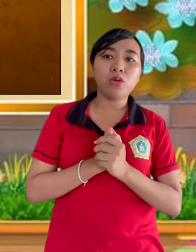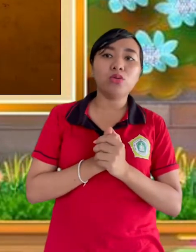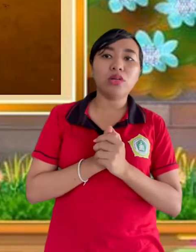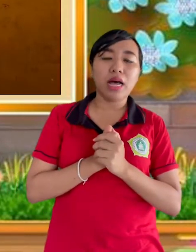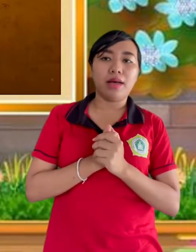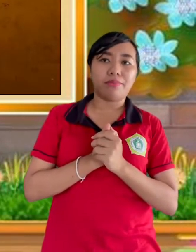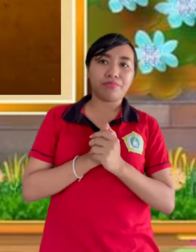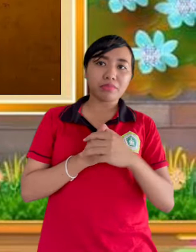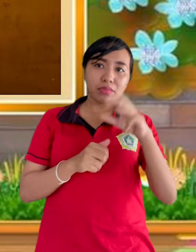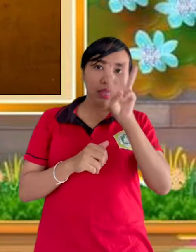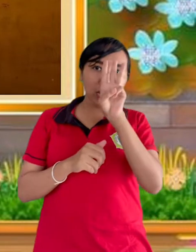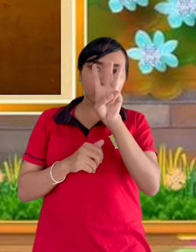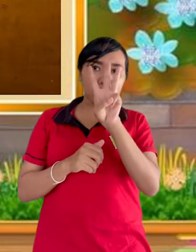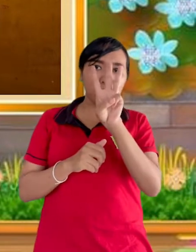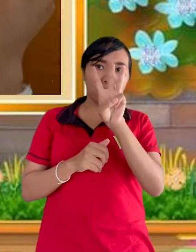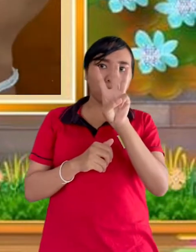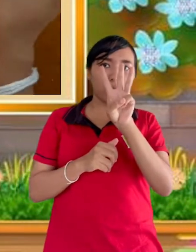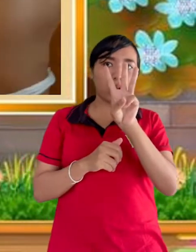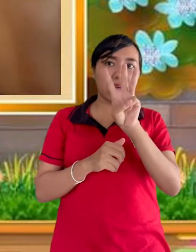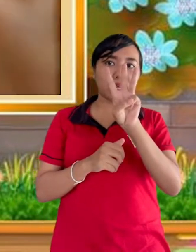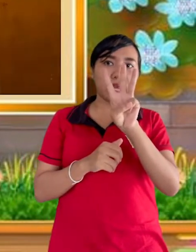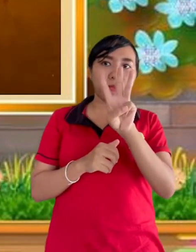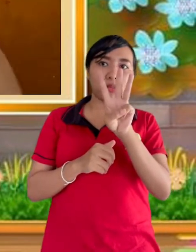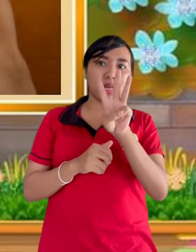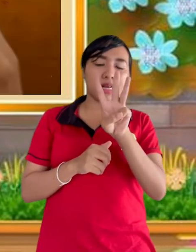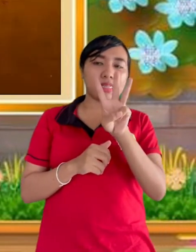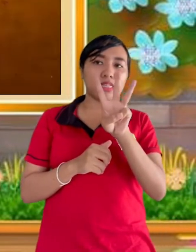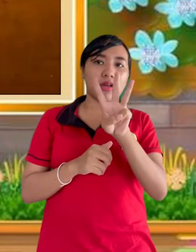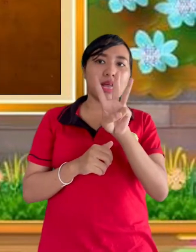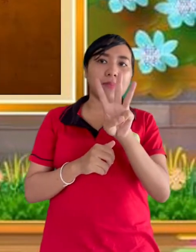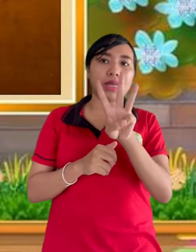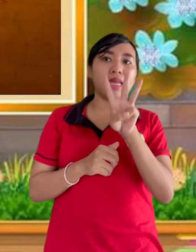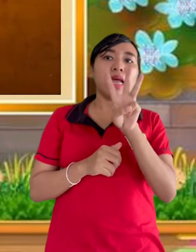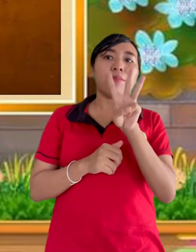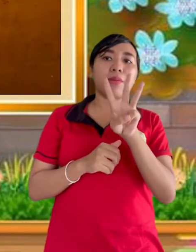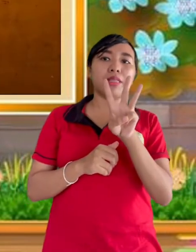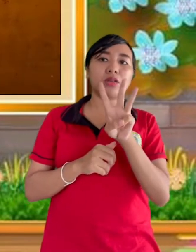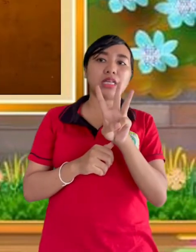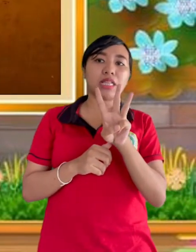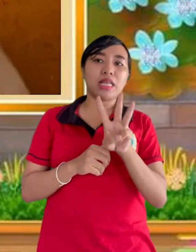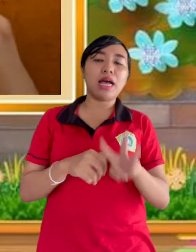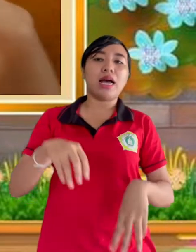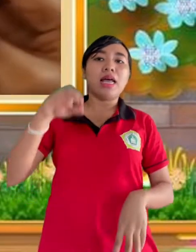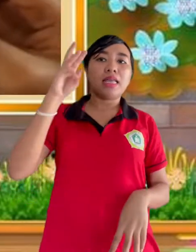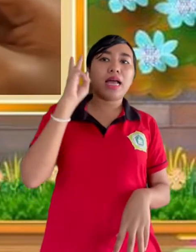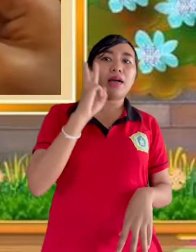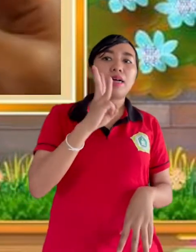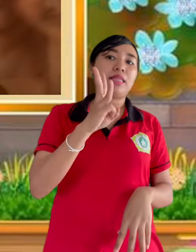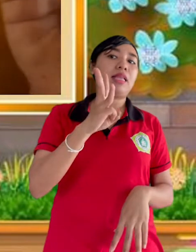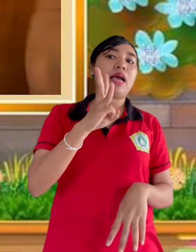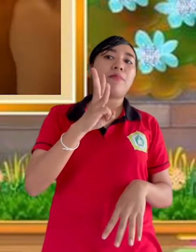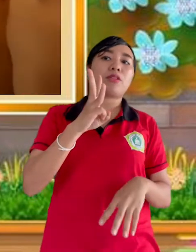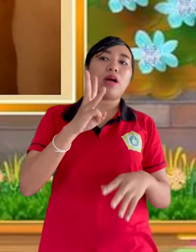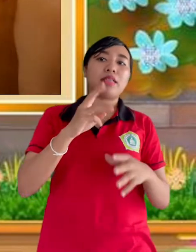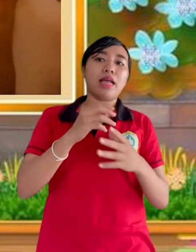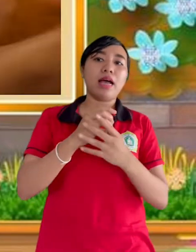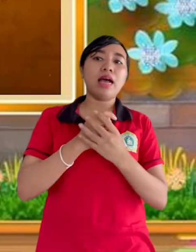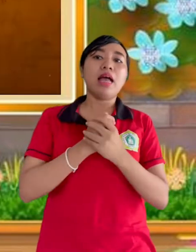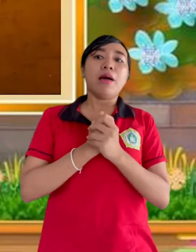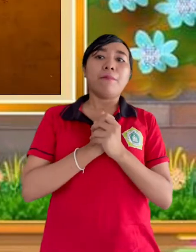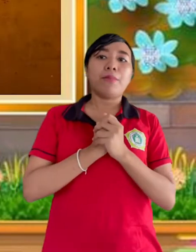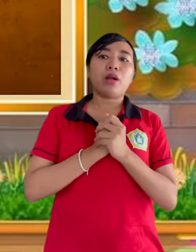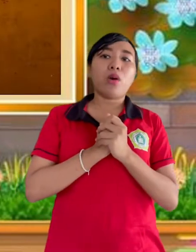merah muda. Di sini Bu Guru menggunakan 3 potongan kertas origami berbentuk segitiga. Yang ketiga